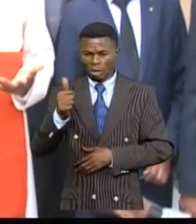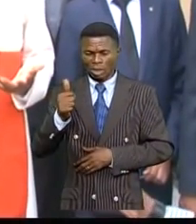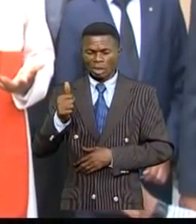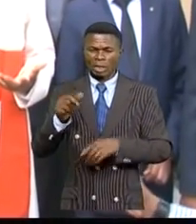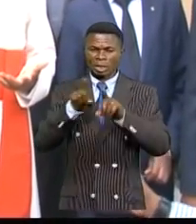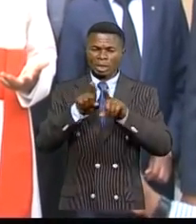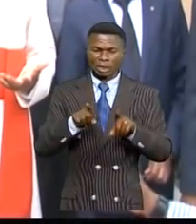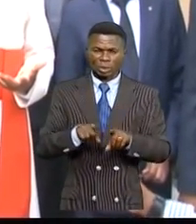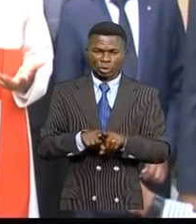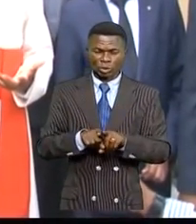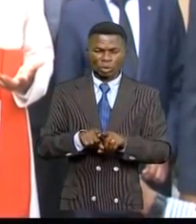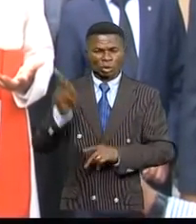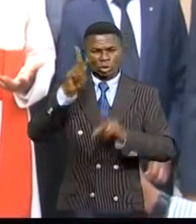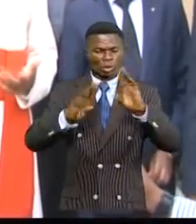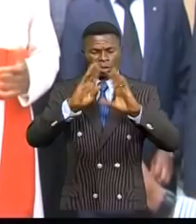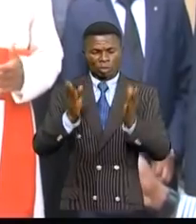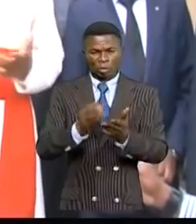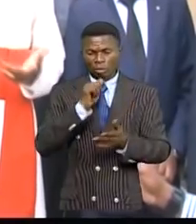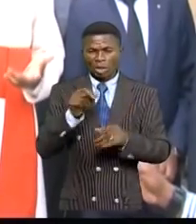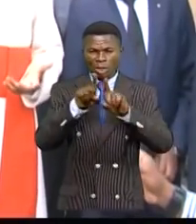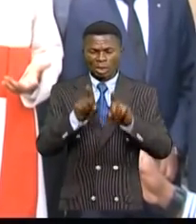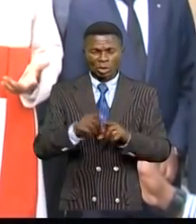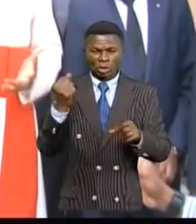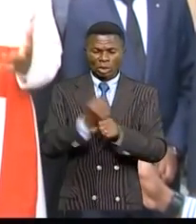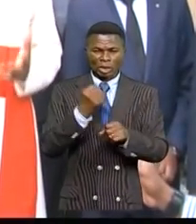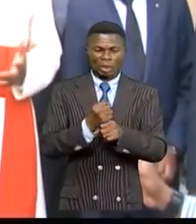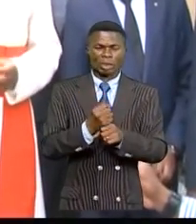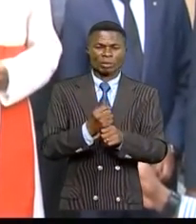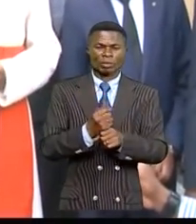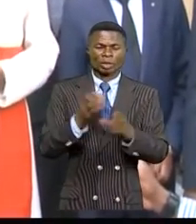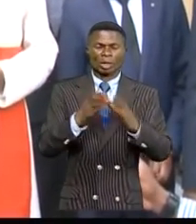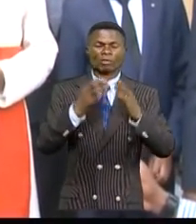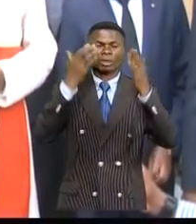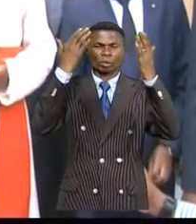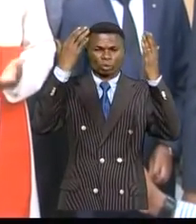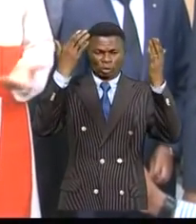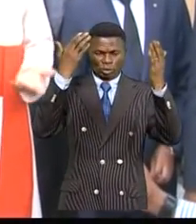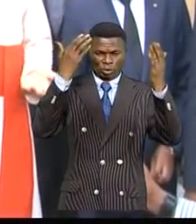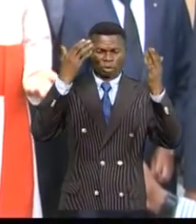regard de la population, mais aussi sous le regard de Dieu.